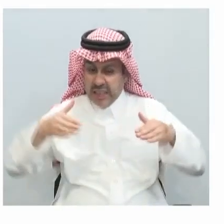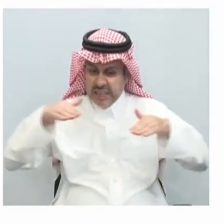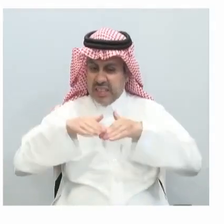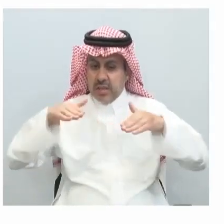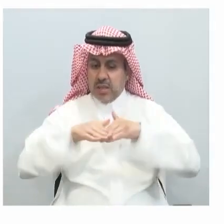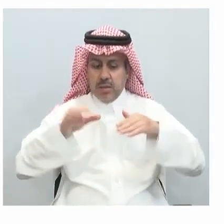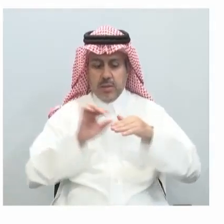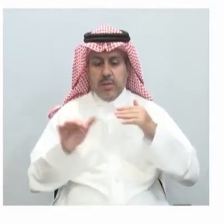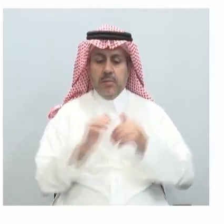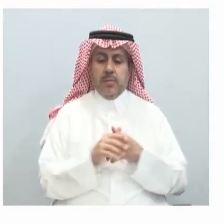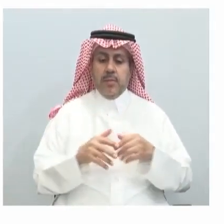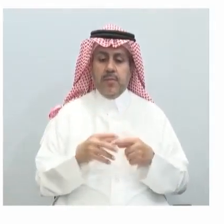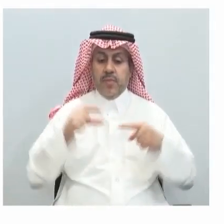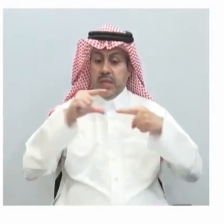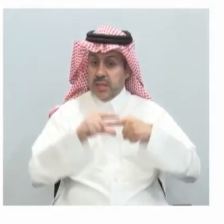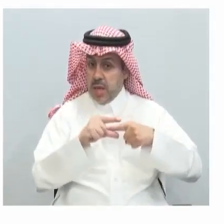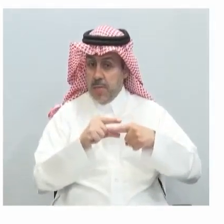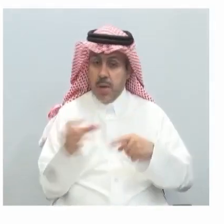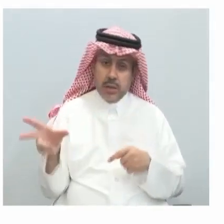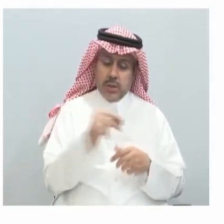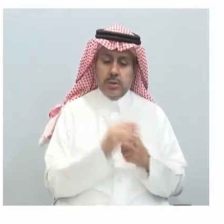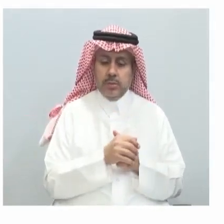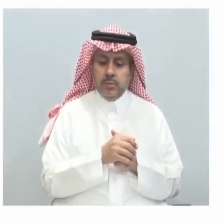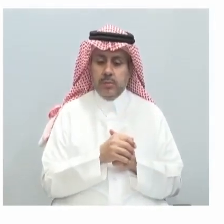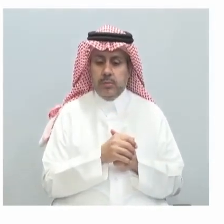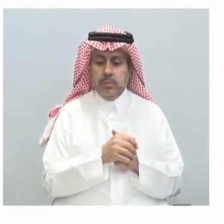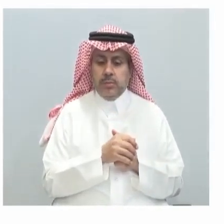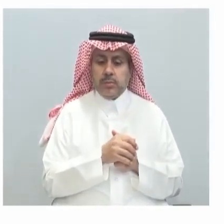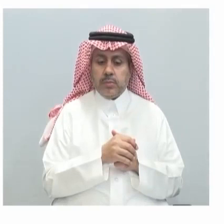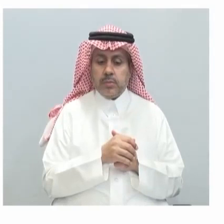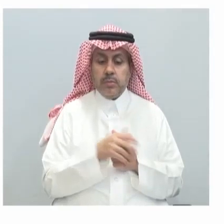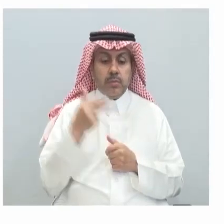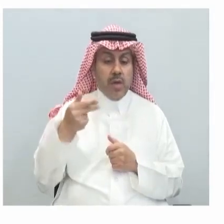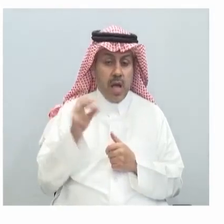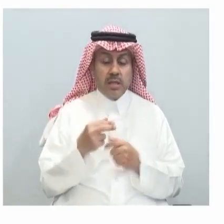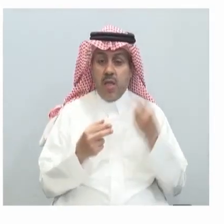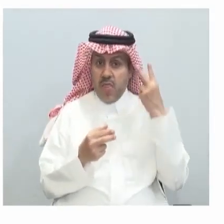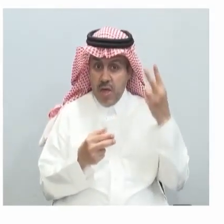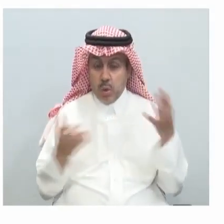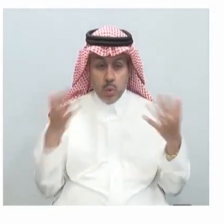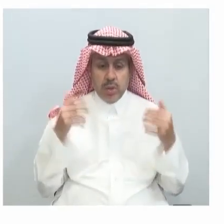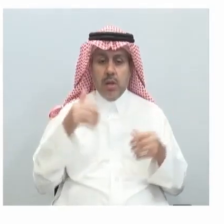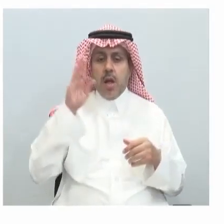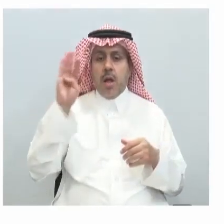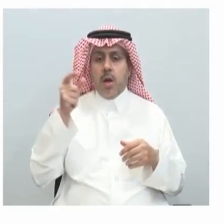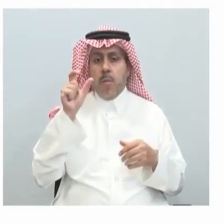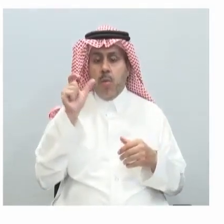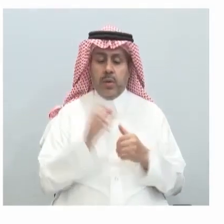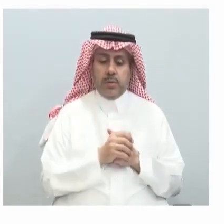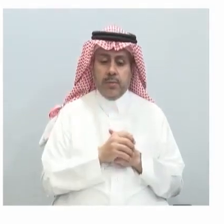السهم لانتاج انتج من غاز ثاني اكسيد الكربون